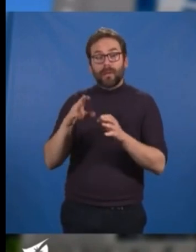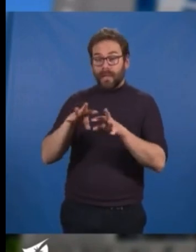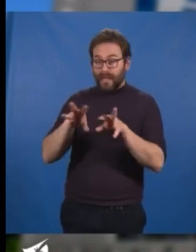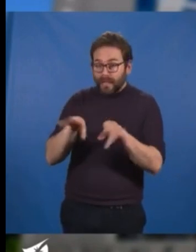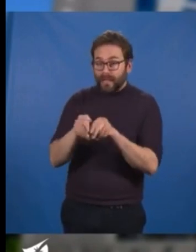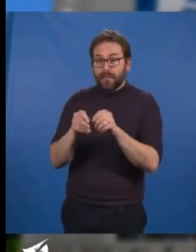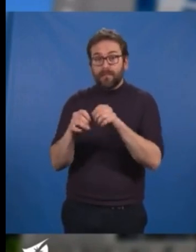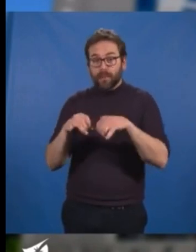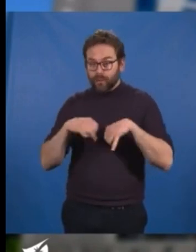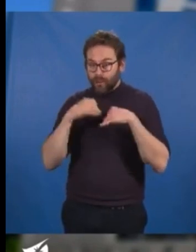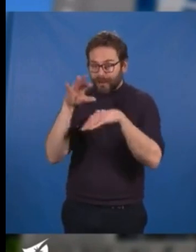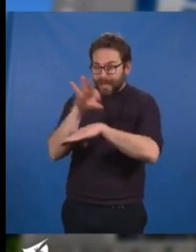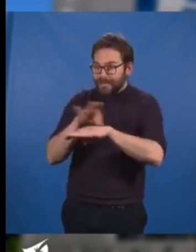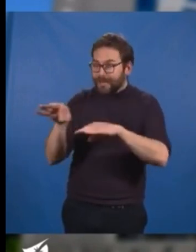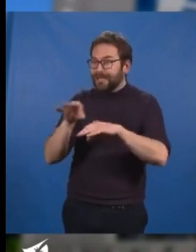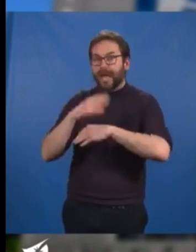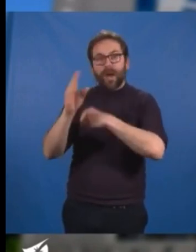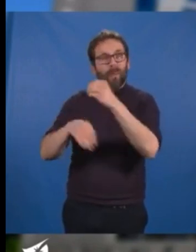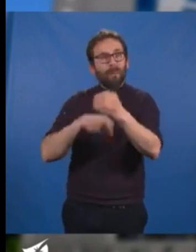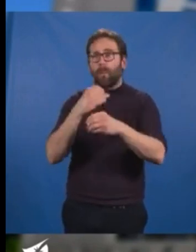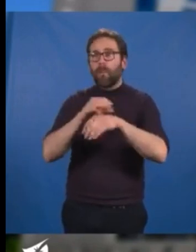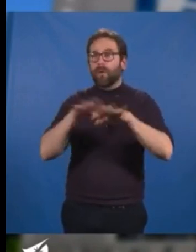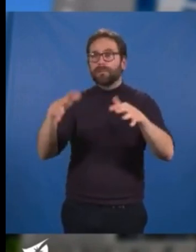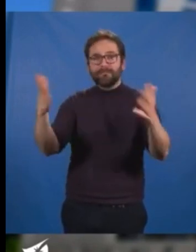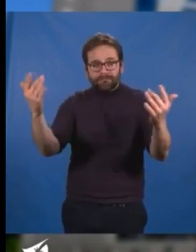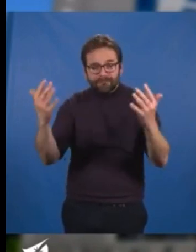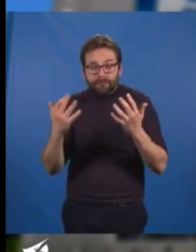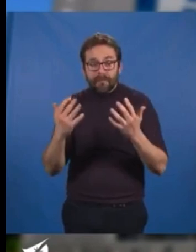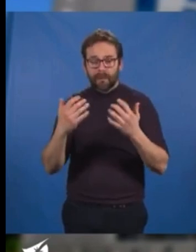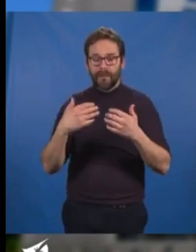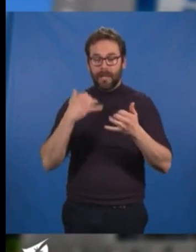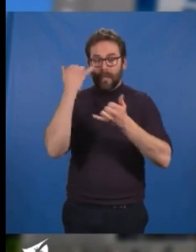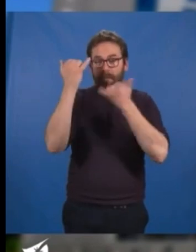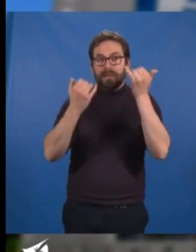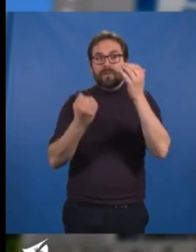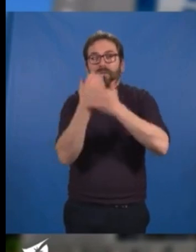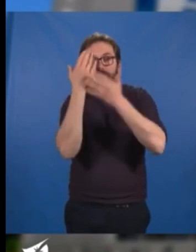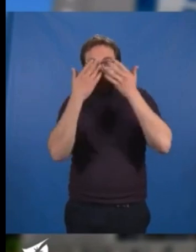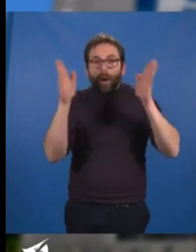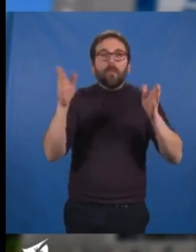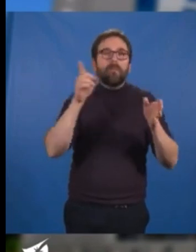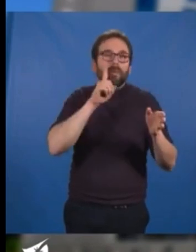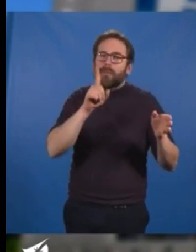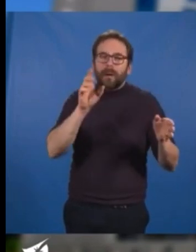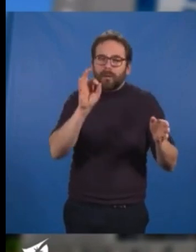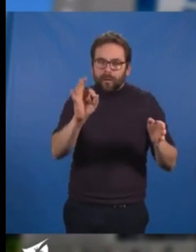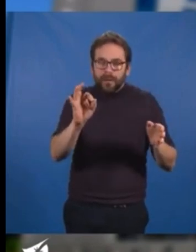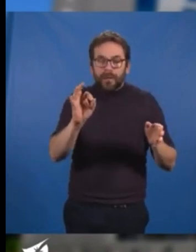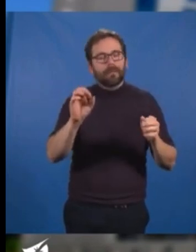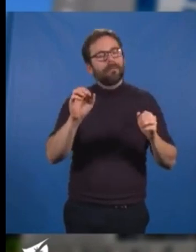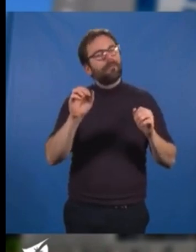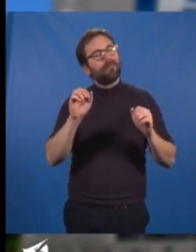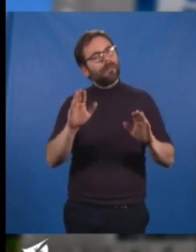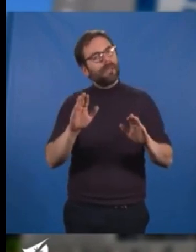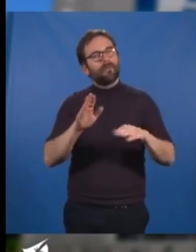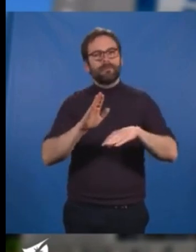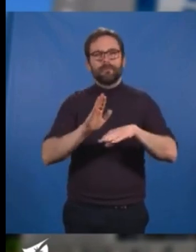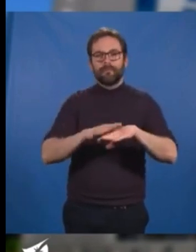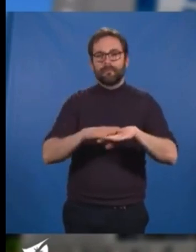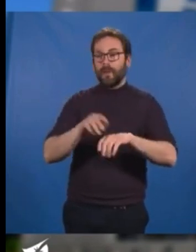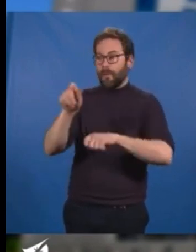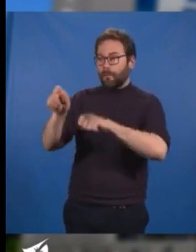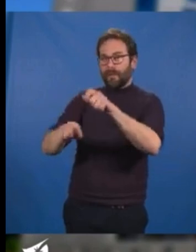jeunes architectes venus des 4 coins du monde, pourquoi pas. Ouvrir nos imaginaires effectivement à des perspectives nouvelles, pourquoi pas. Néanmoins, nous on demande à ce que les